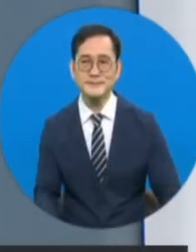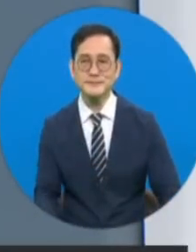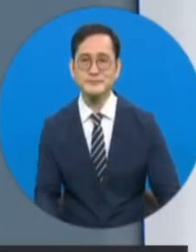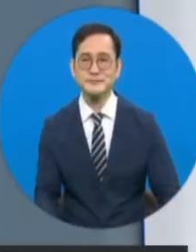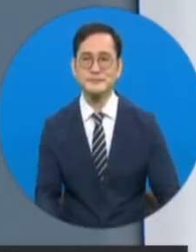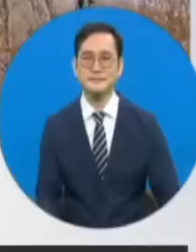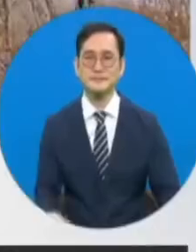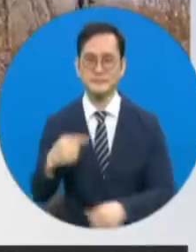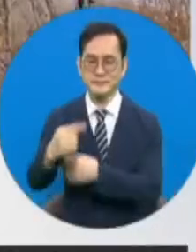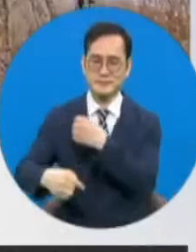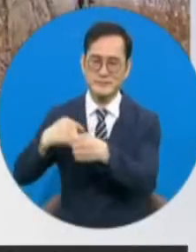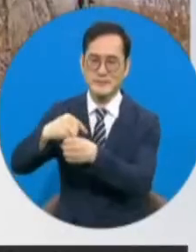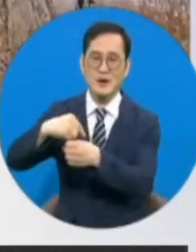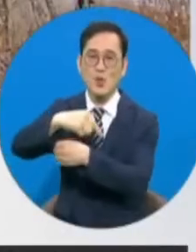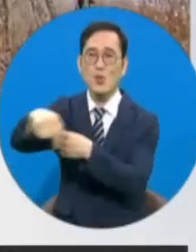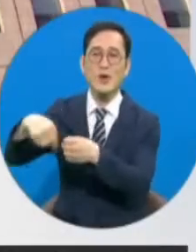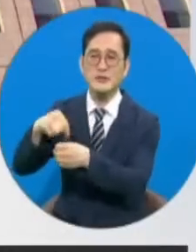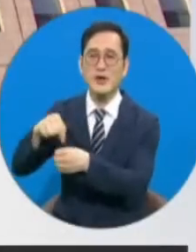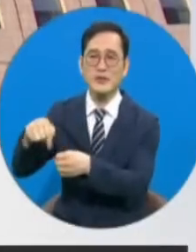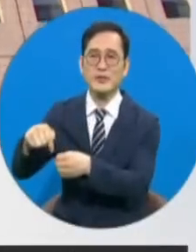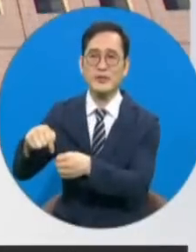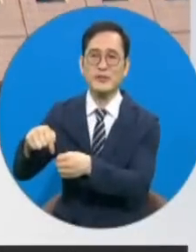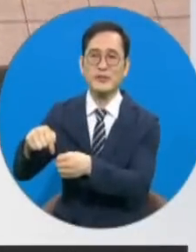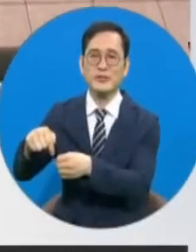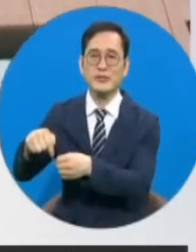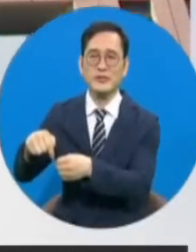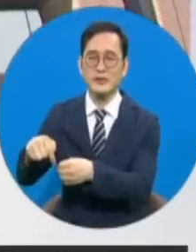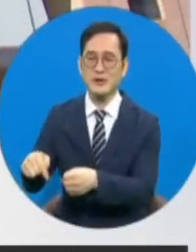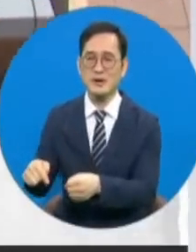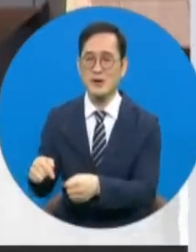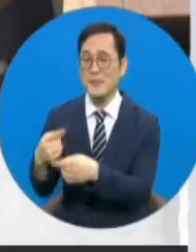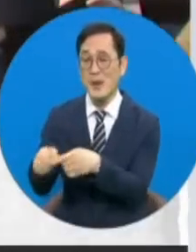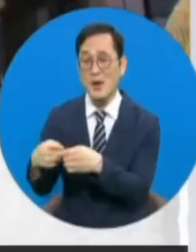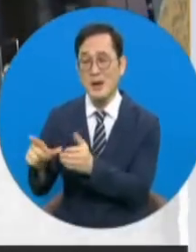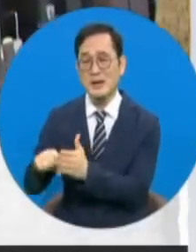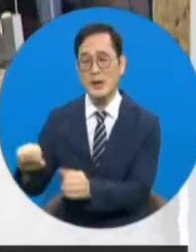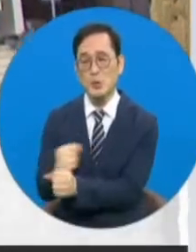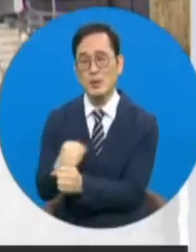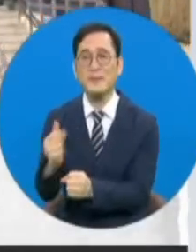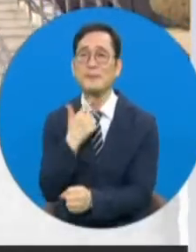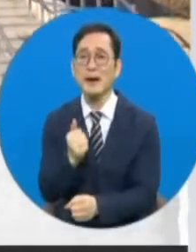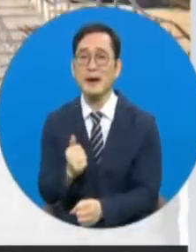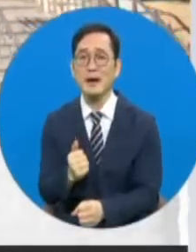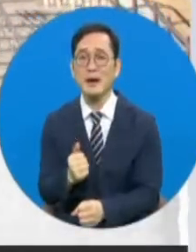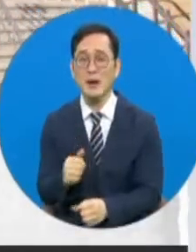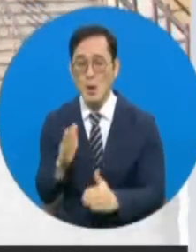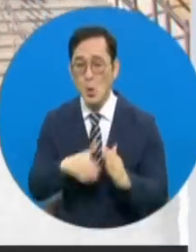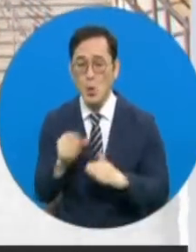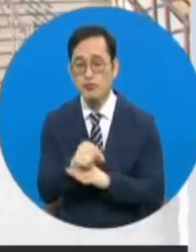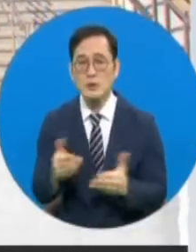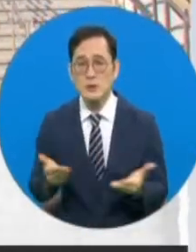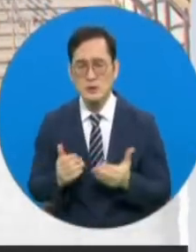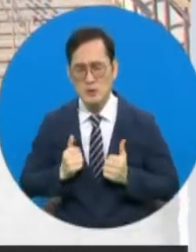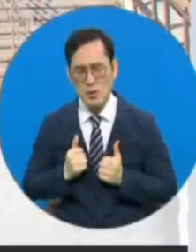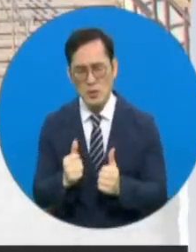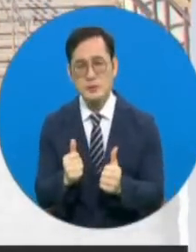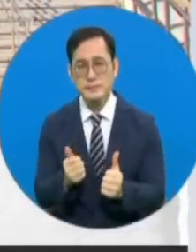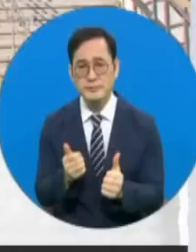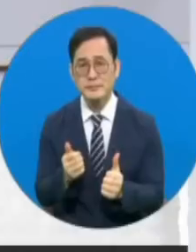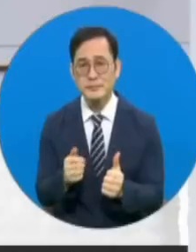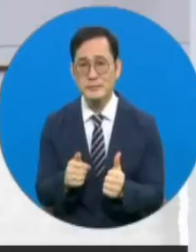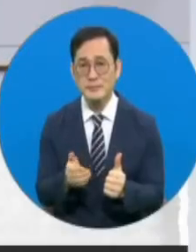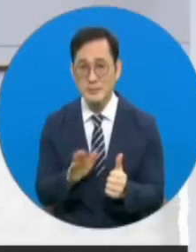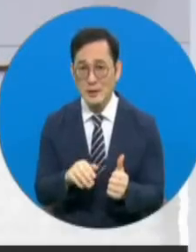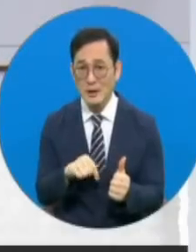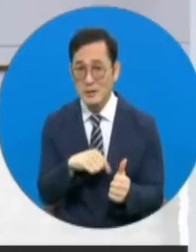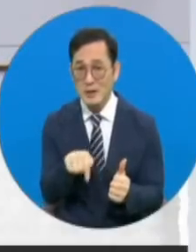이제 원전에 대한 경제성 평가 조작 해당 있는 공무원들한테 열심히 일하면서 대한민국 국가를 위해서 일하는